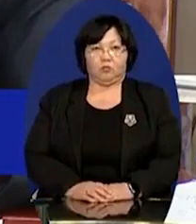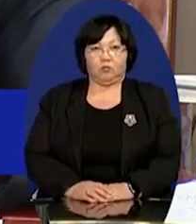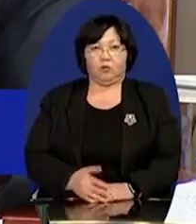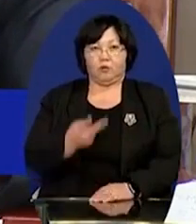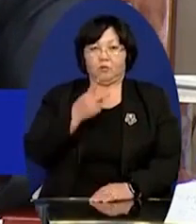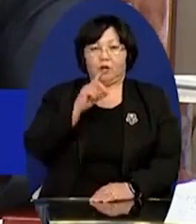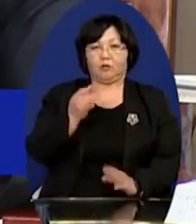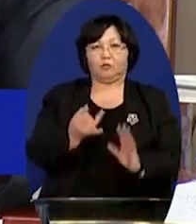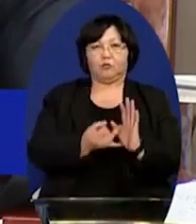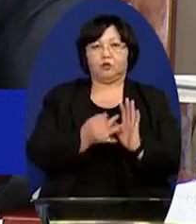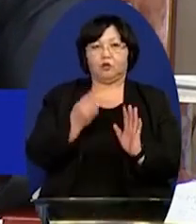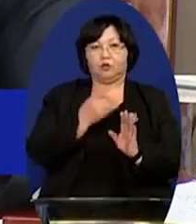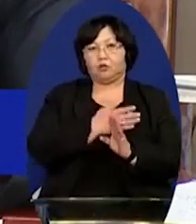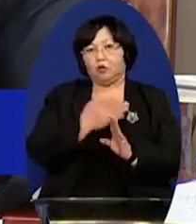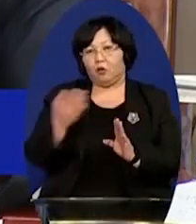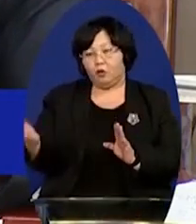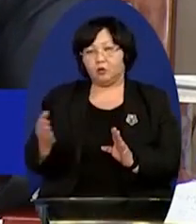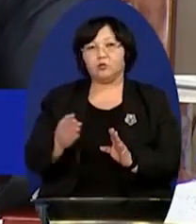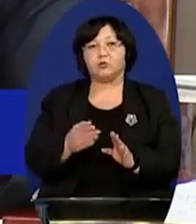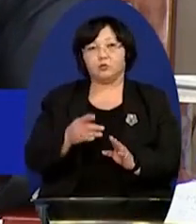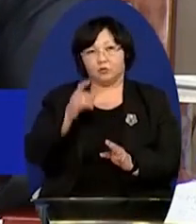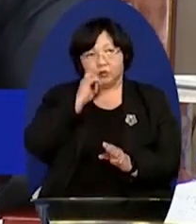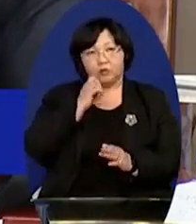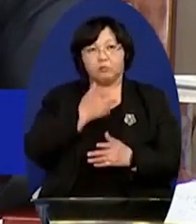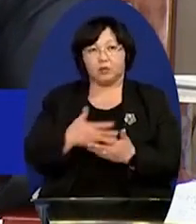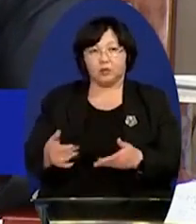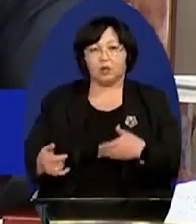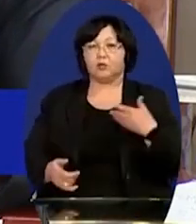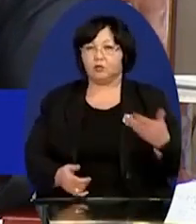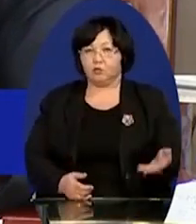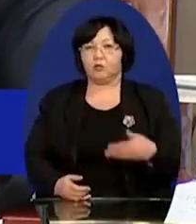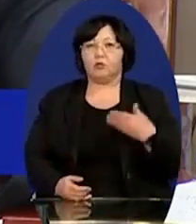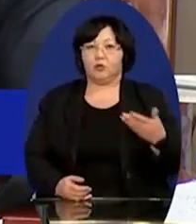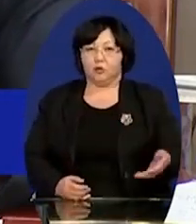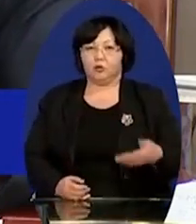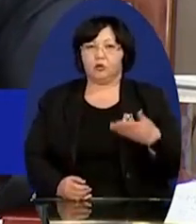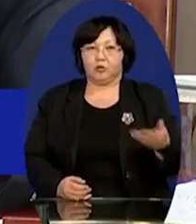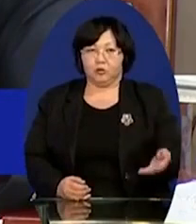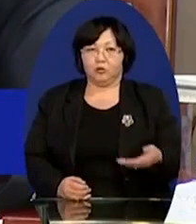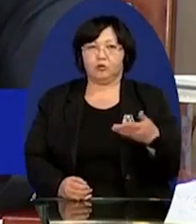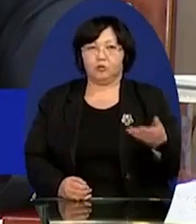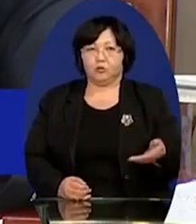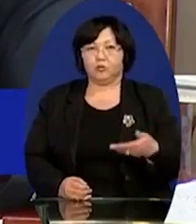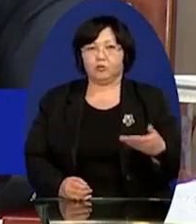17 оноос эхлээл хүсэлт өгөөл яваад ирсэн. Тэгээ бүр